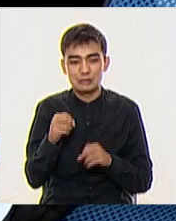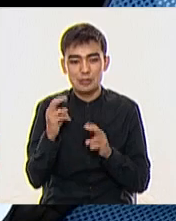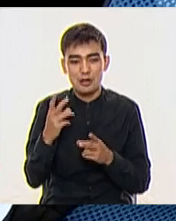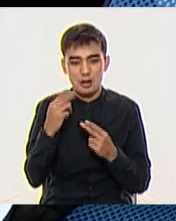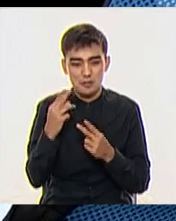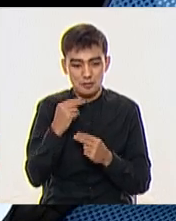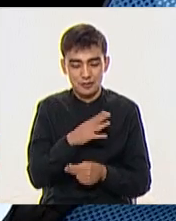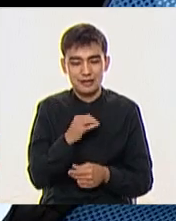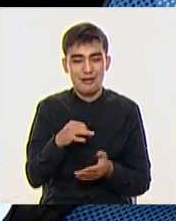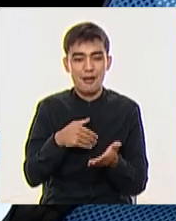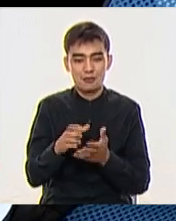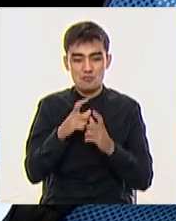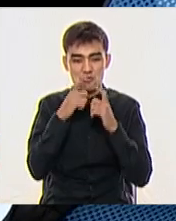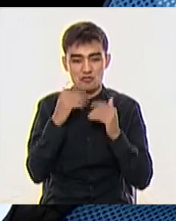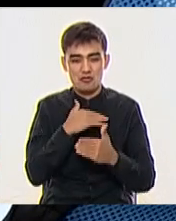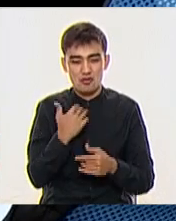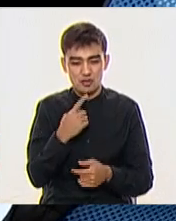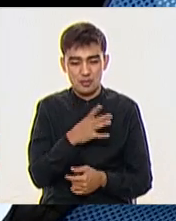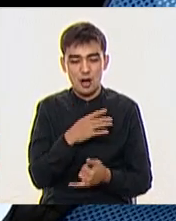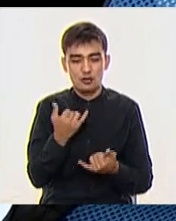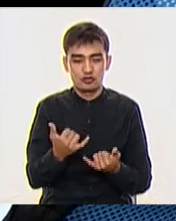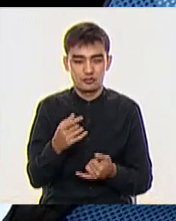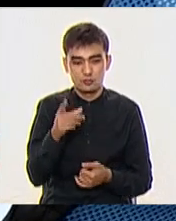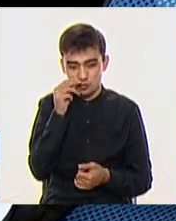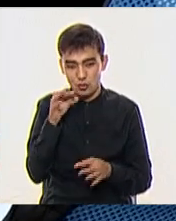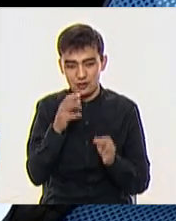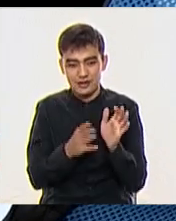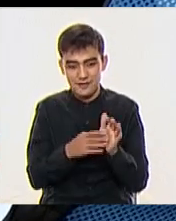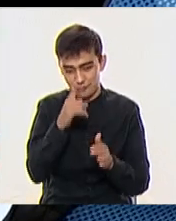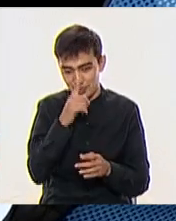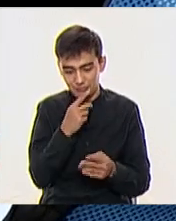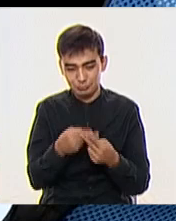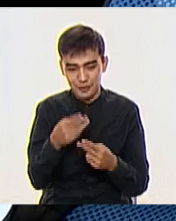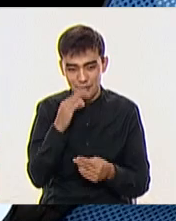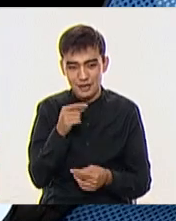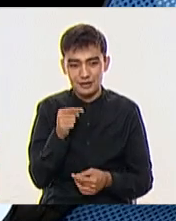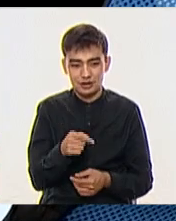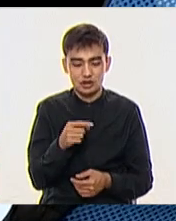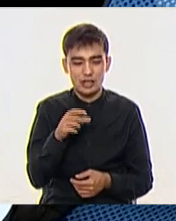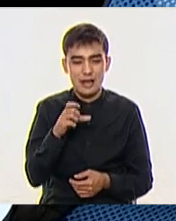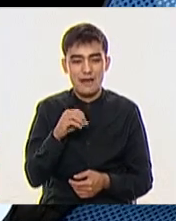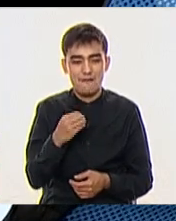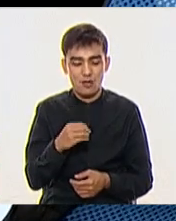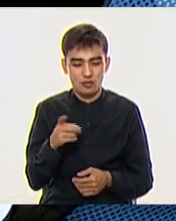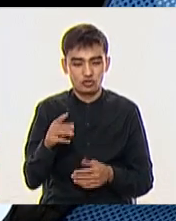но и отказывался носить маску. Теперь мужчину ждет 9 месяцев заключения и 1000 евро